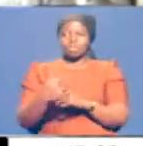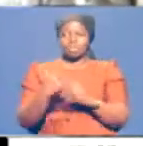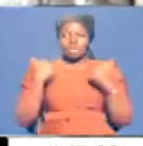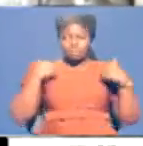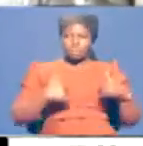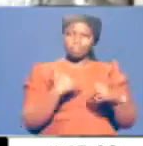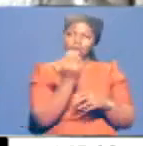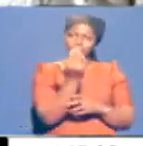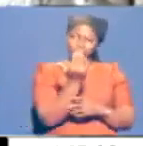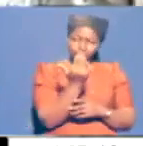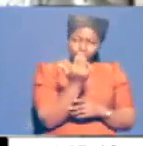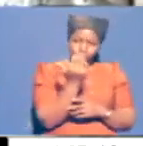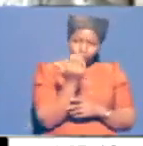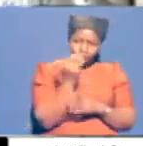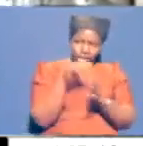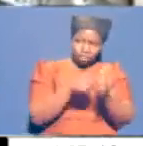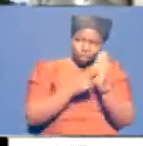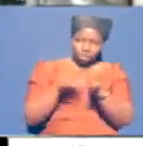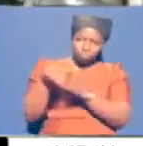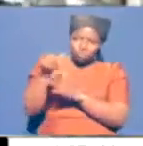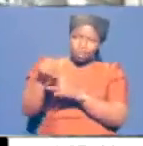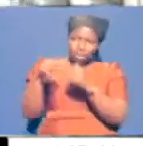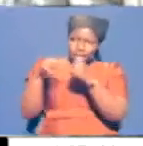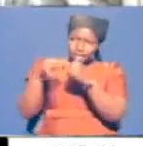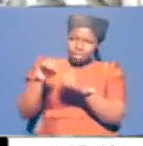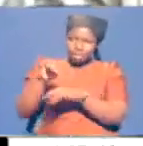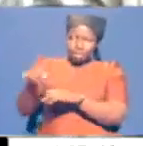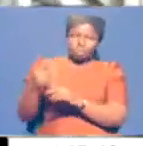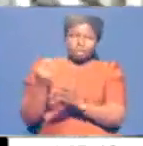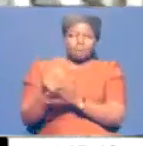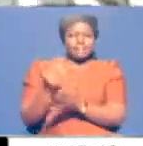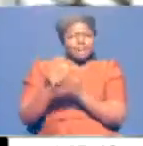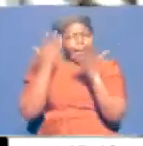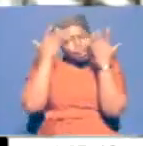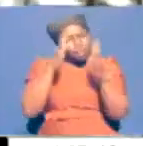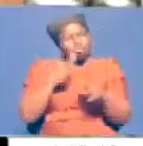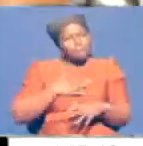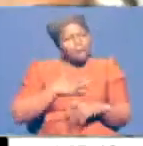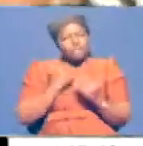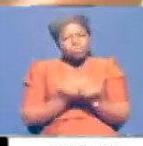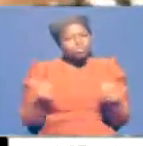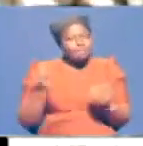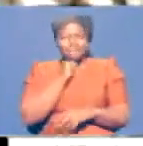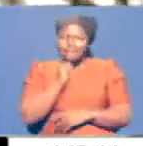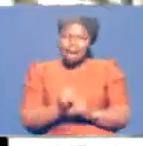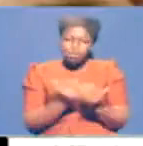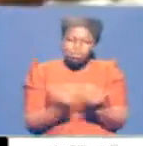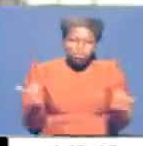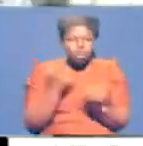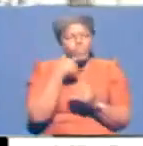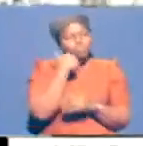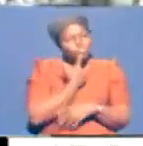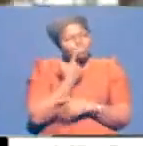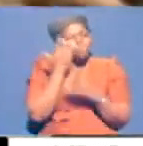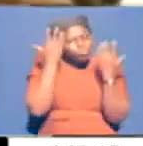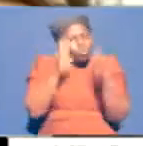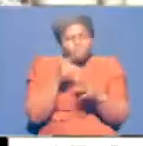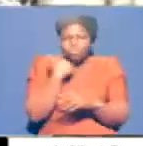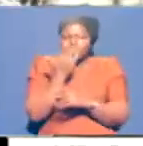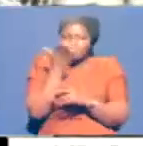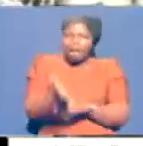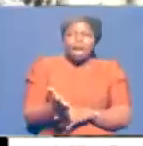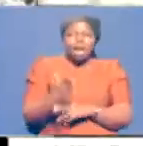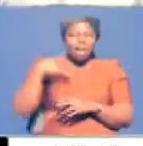80,000, na sijui watoto wangu wajukuu wangu ambaye hawajui hapa ni nani wanashinda hapa kwa soko. Kila wakati tumetegemea hii